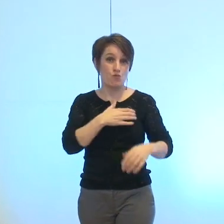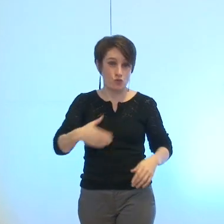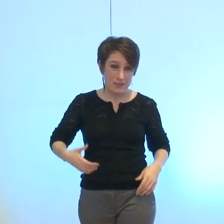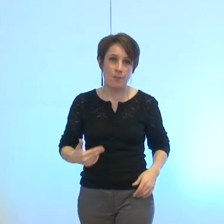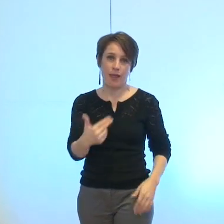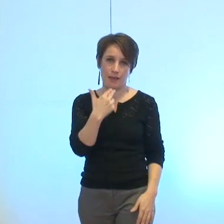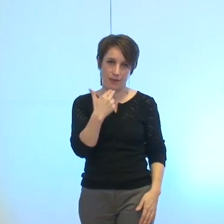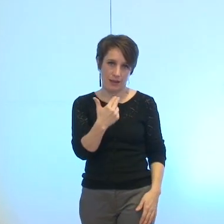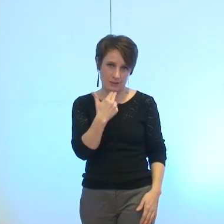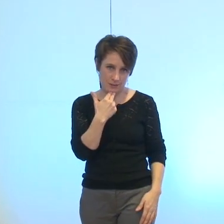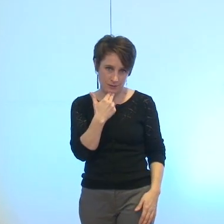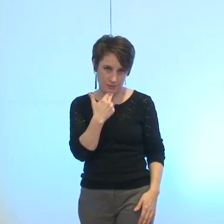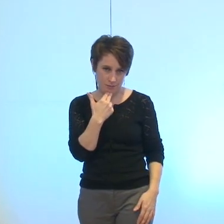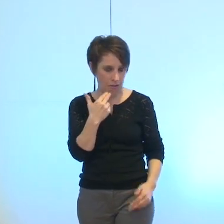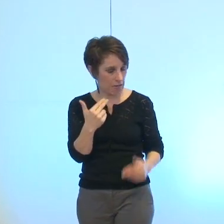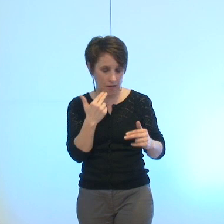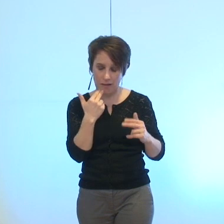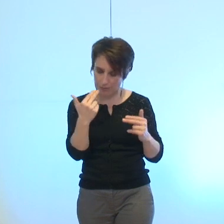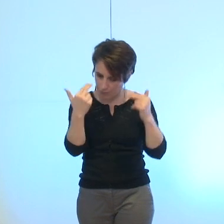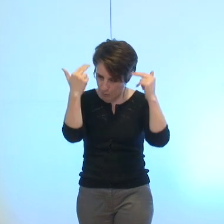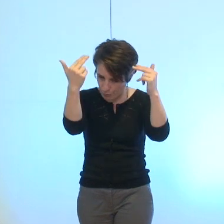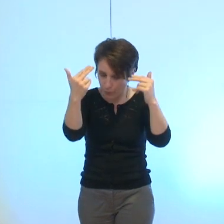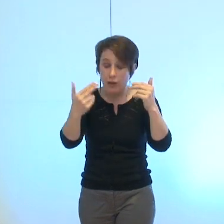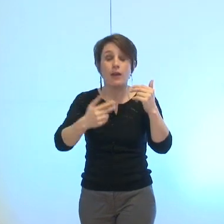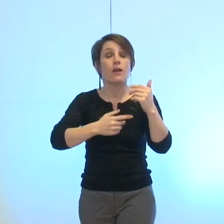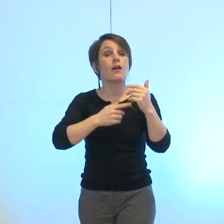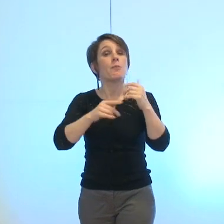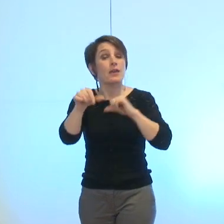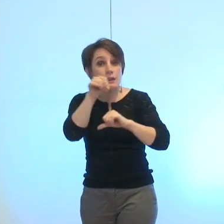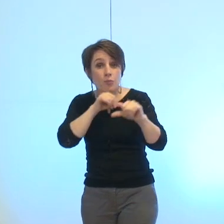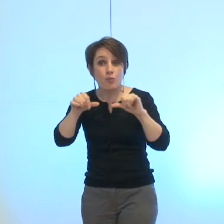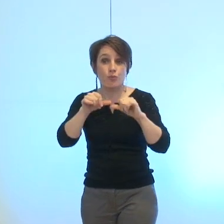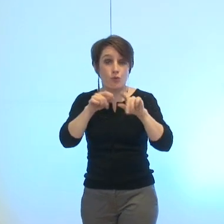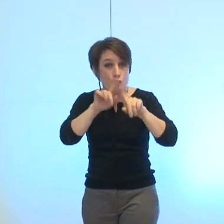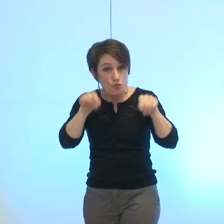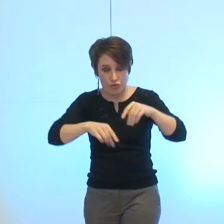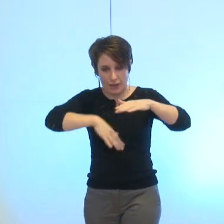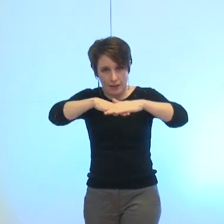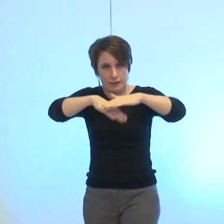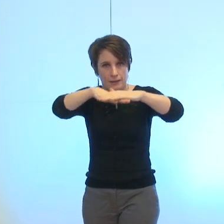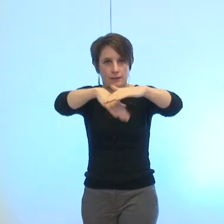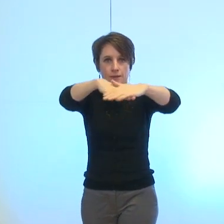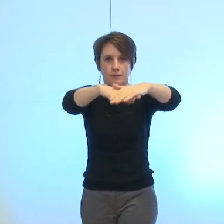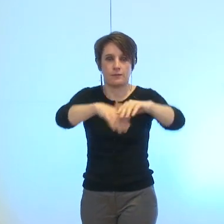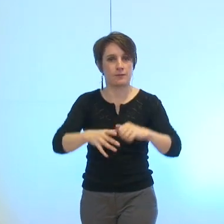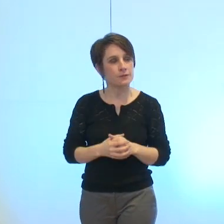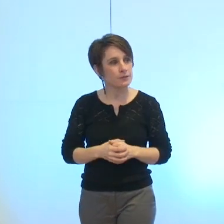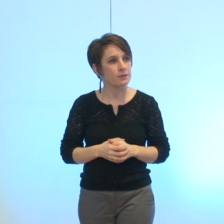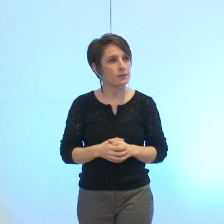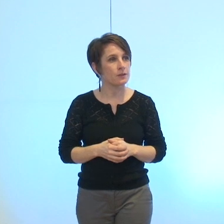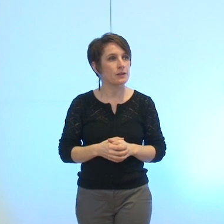efficace tout en maîtrisant un certain nombre d'évolutions budgétaires Grenoble